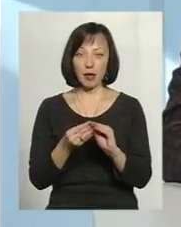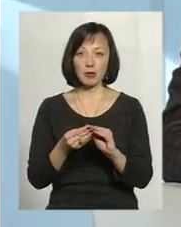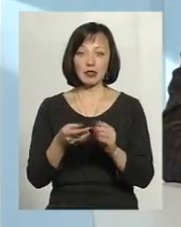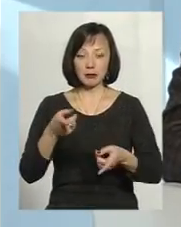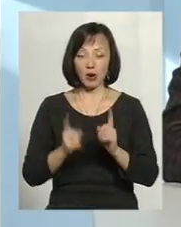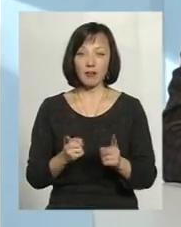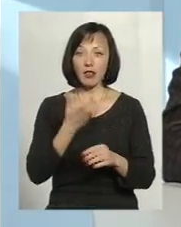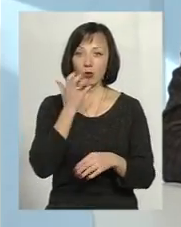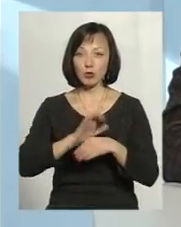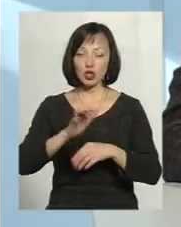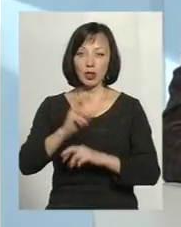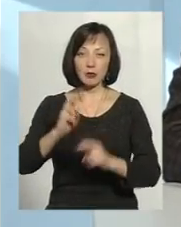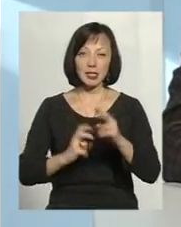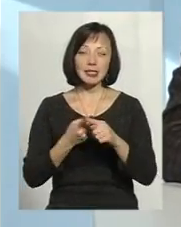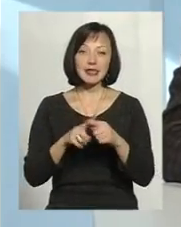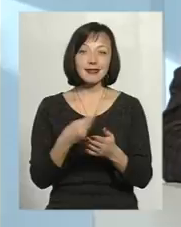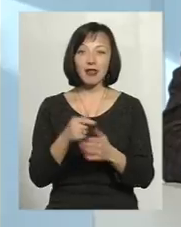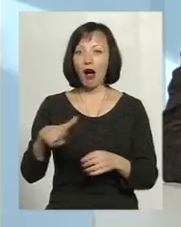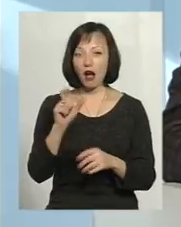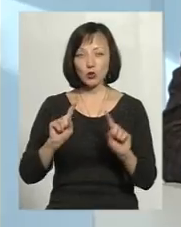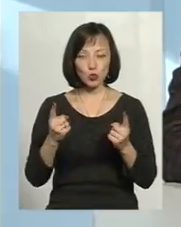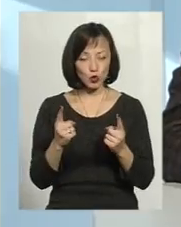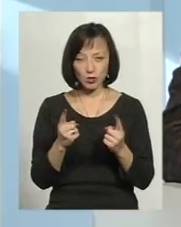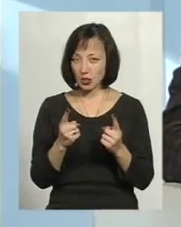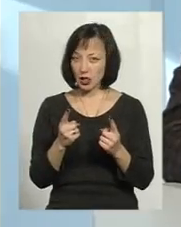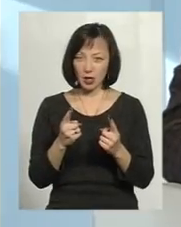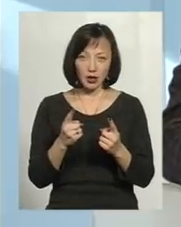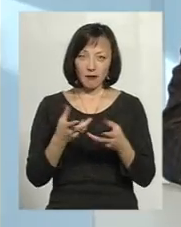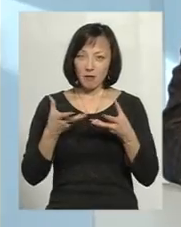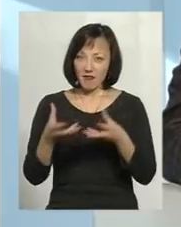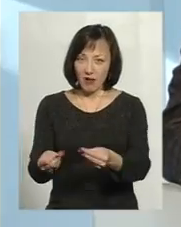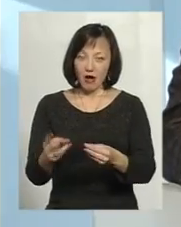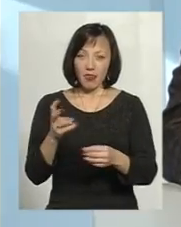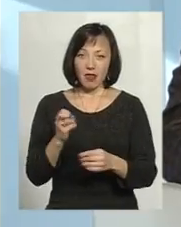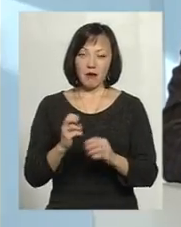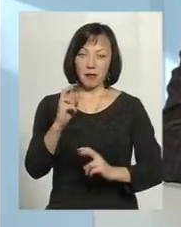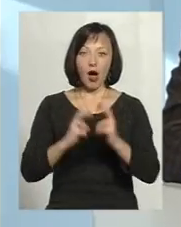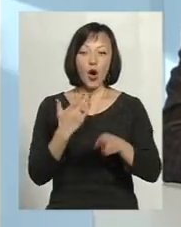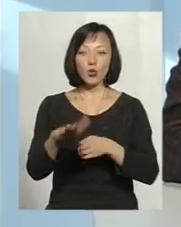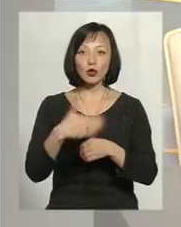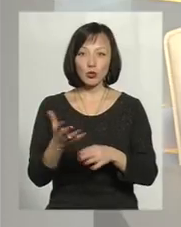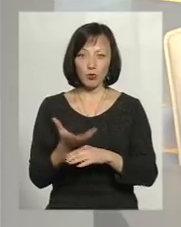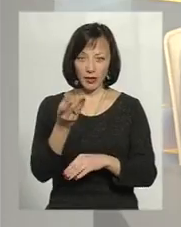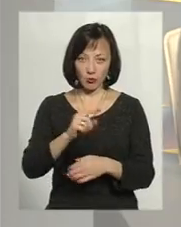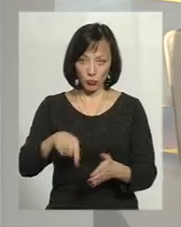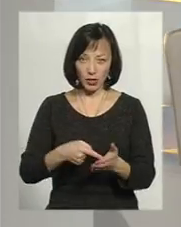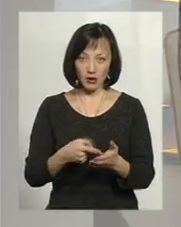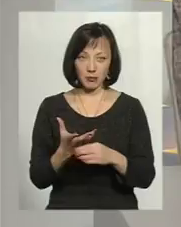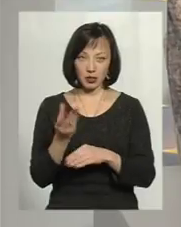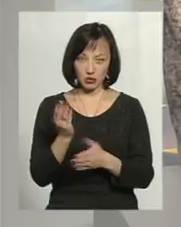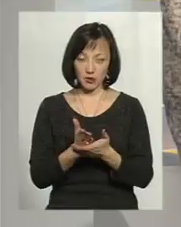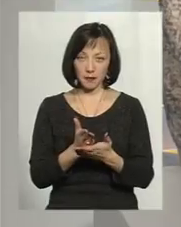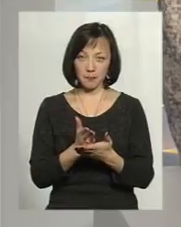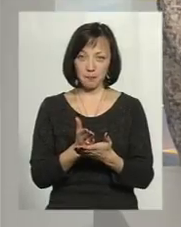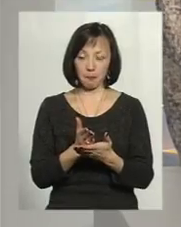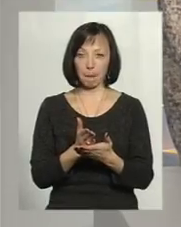наших теплопостачальних підприємств. Ця ціна на газ дуже суттєво по них б'є. Якщо говорити про термомодернізацію... Розстрочка на оплату комунальних платежів.